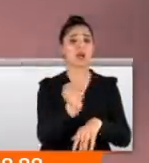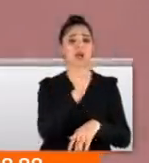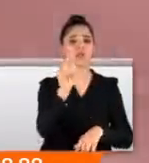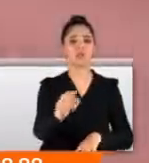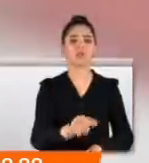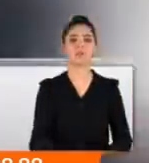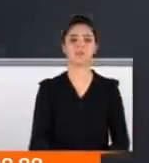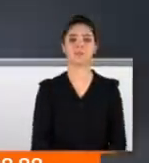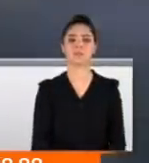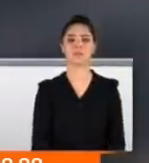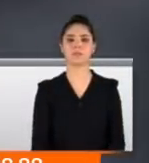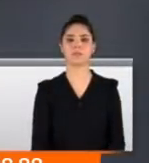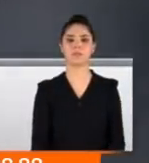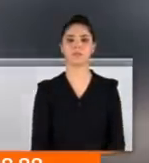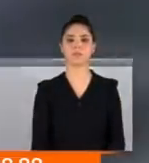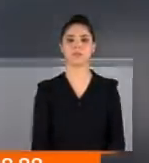kurtuldu.